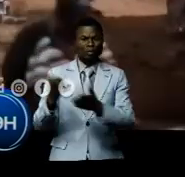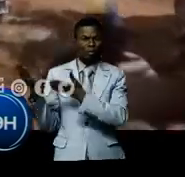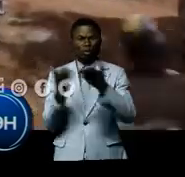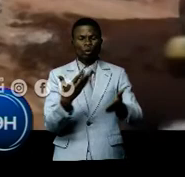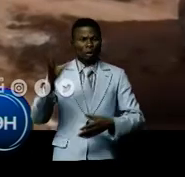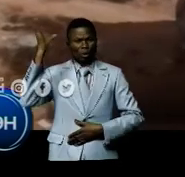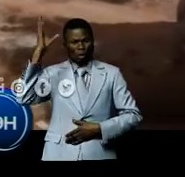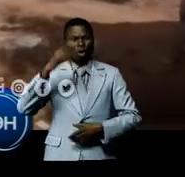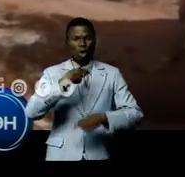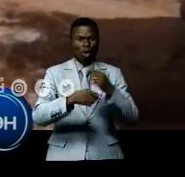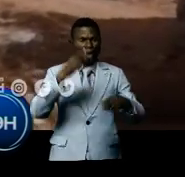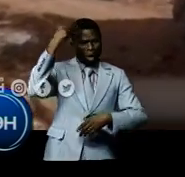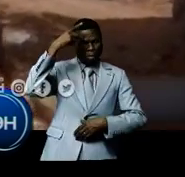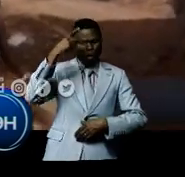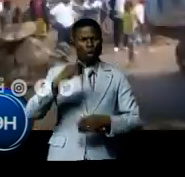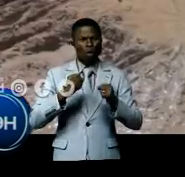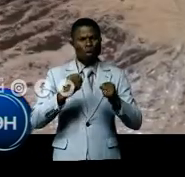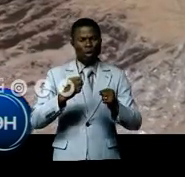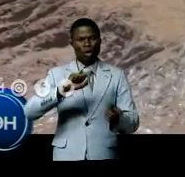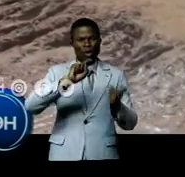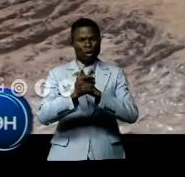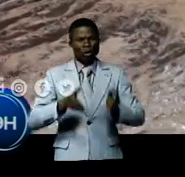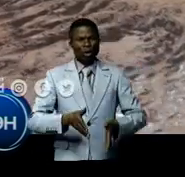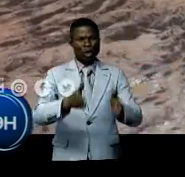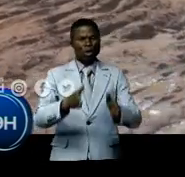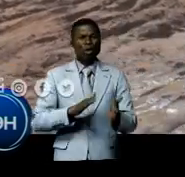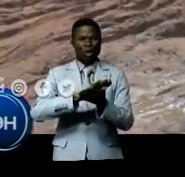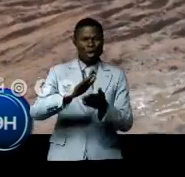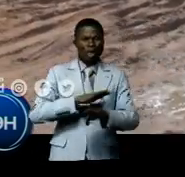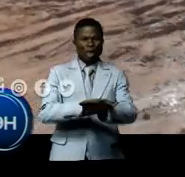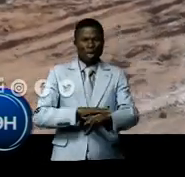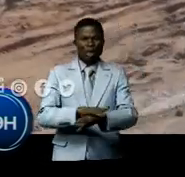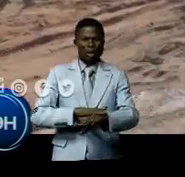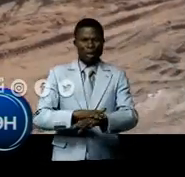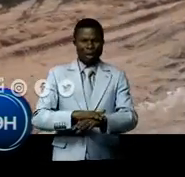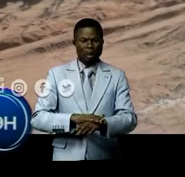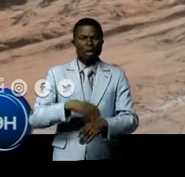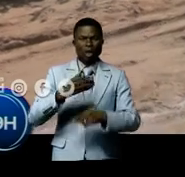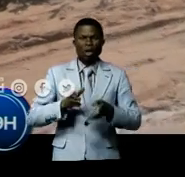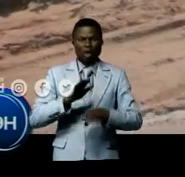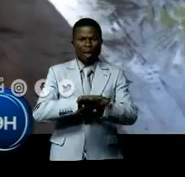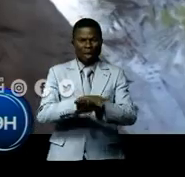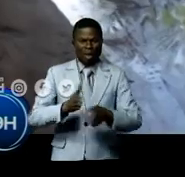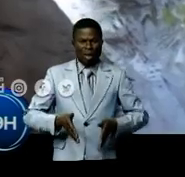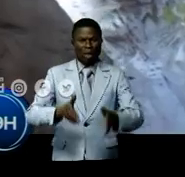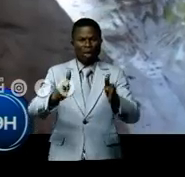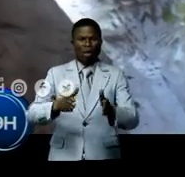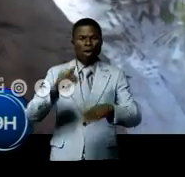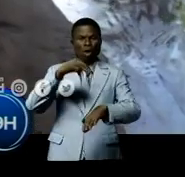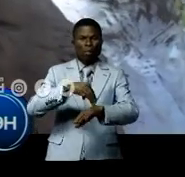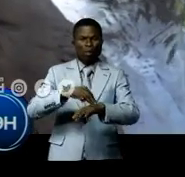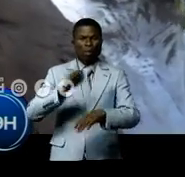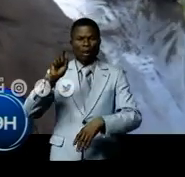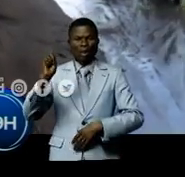la relance d'une politique agressive pour renouveler les voies ferrées, notamment pour la remise en circulation du train Bomachela,